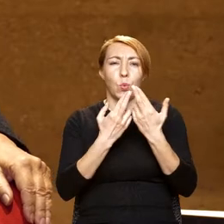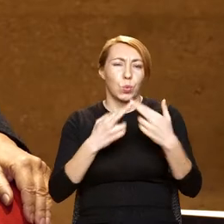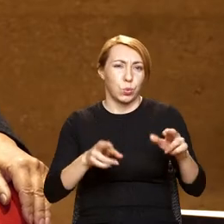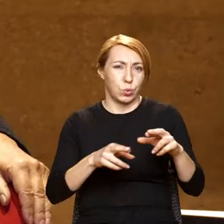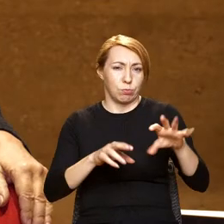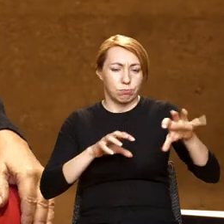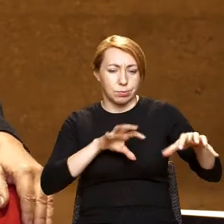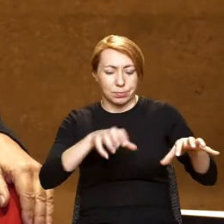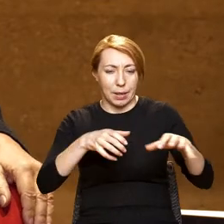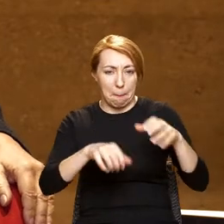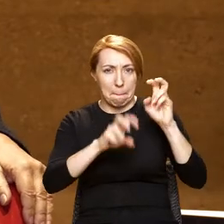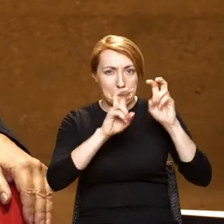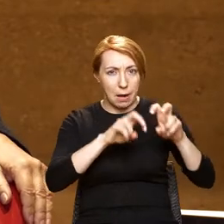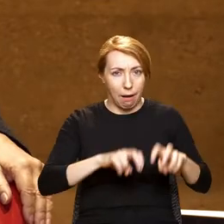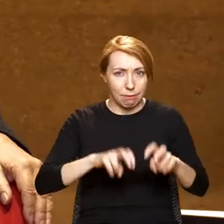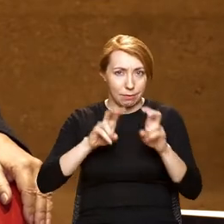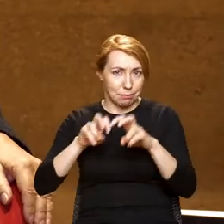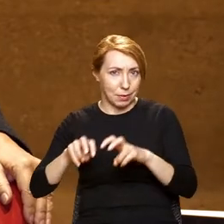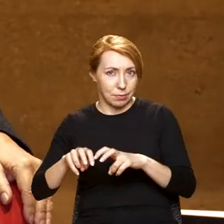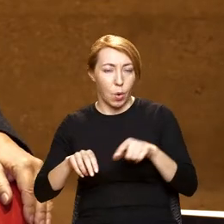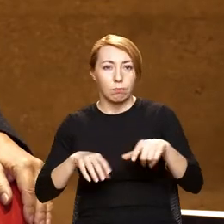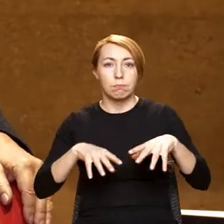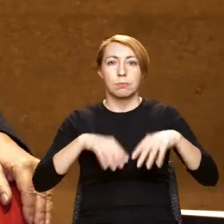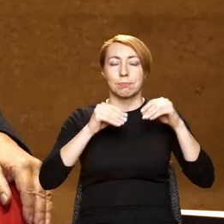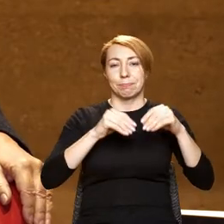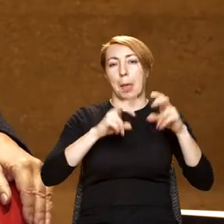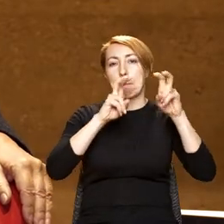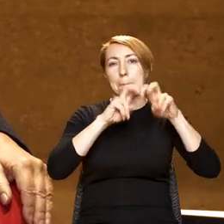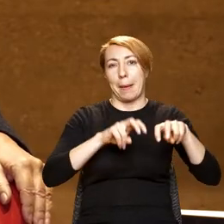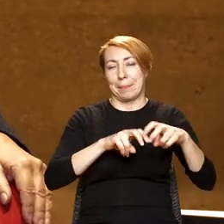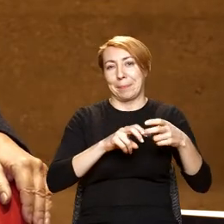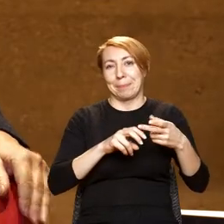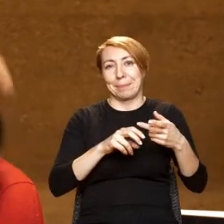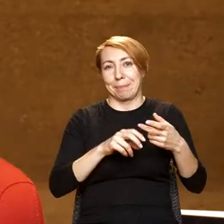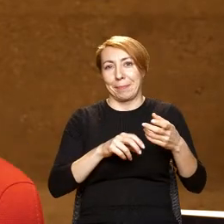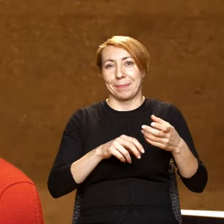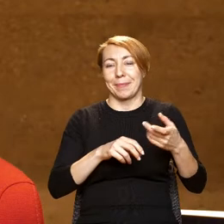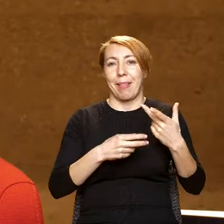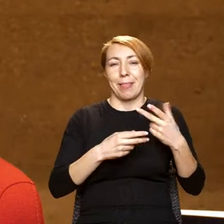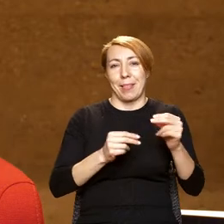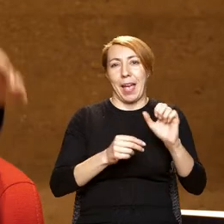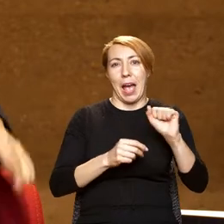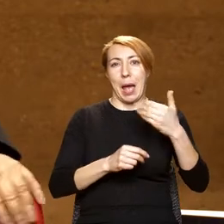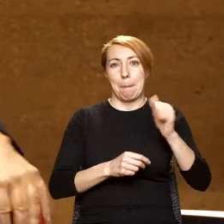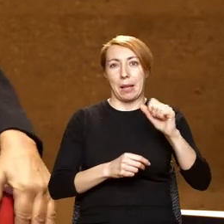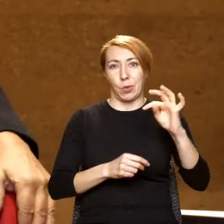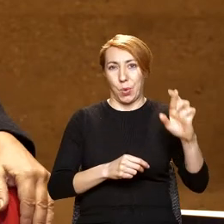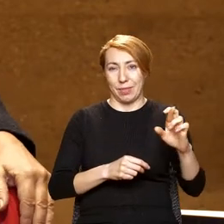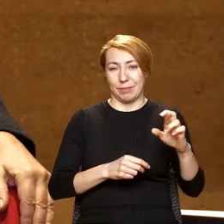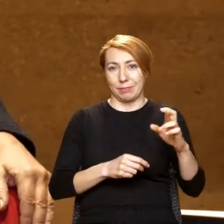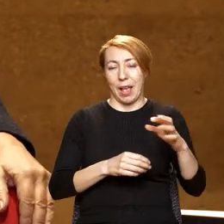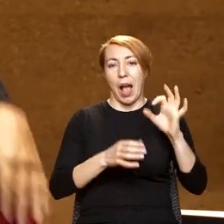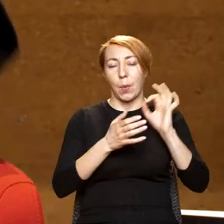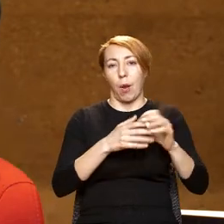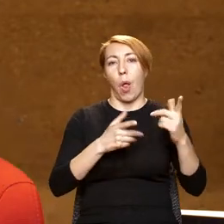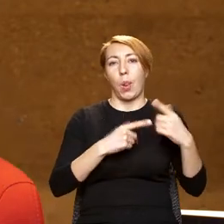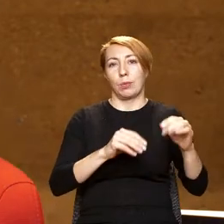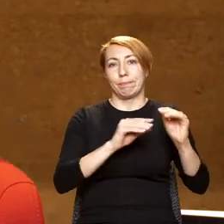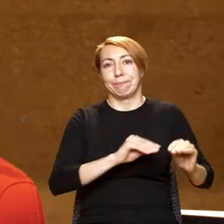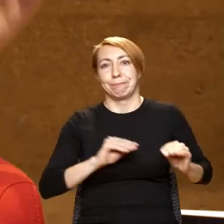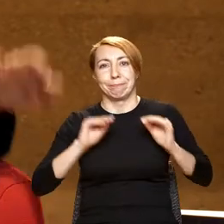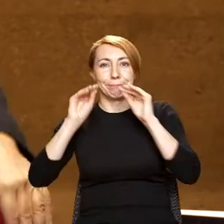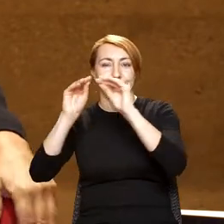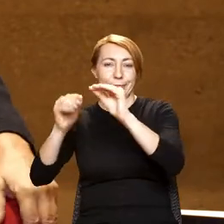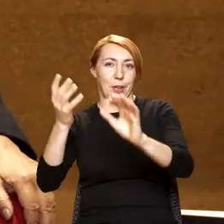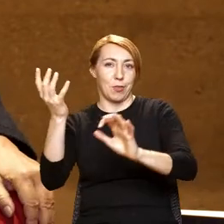powiedzieć. Oczywiście zaczynał jako badacz amator. Los pokierował go w tamtą stronę świata. Na szczęście